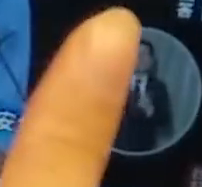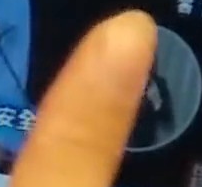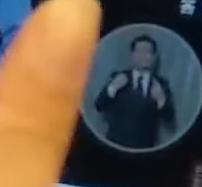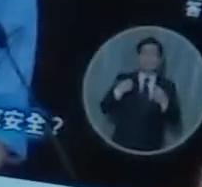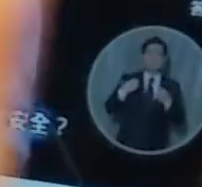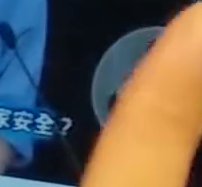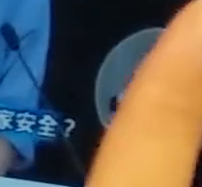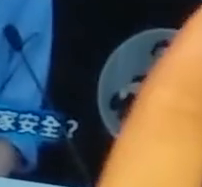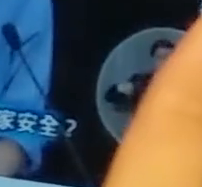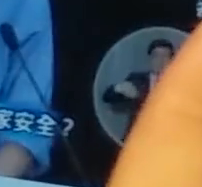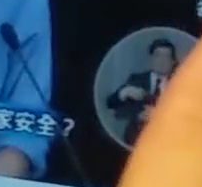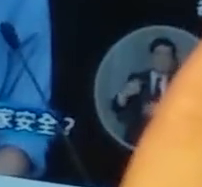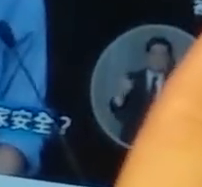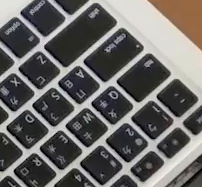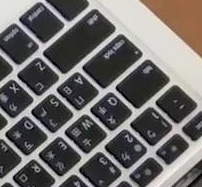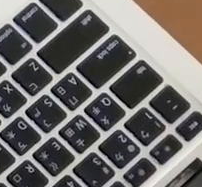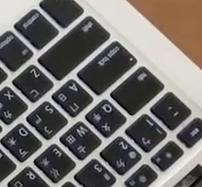首先，你要有一个好的题材。